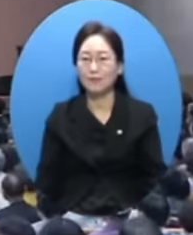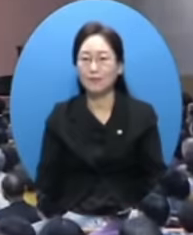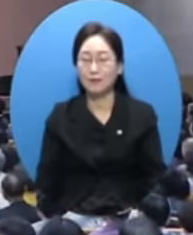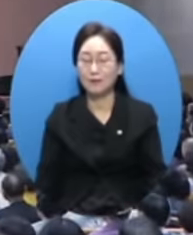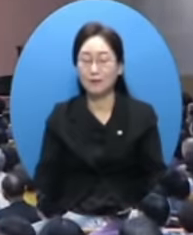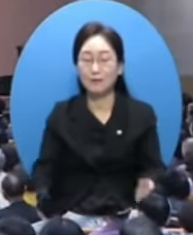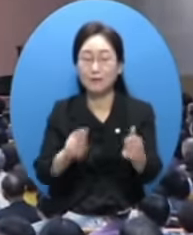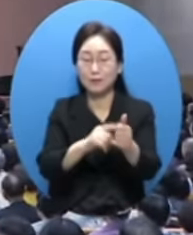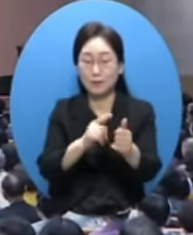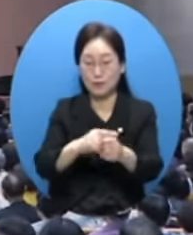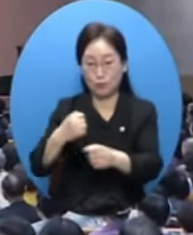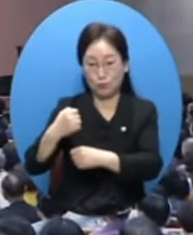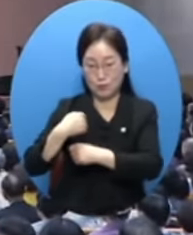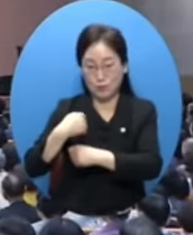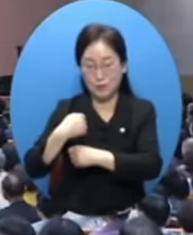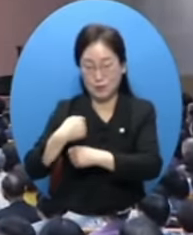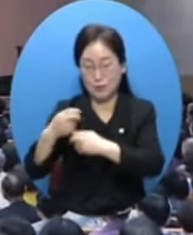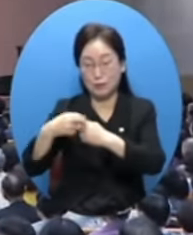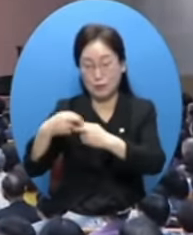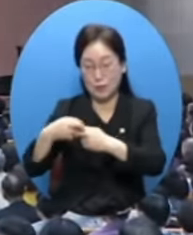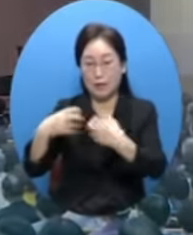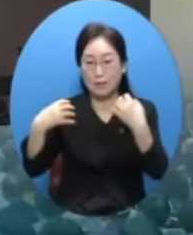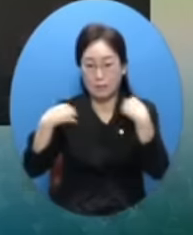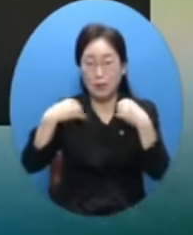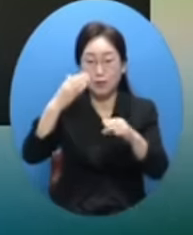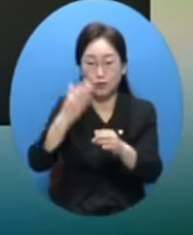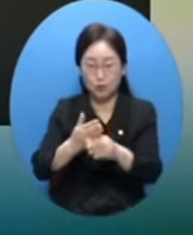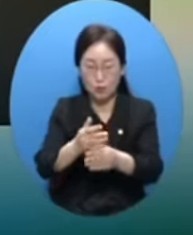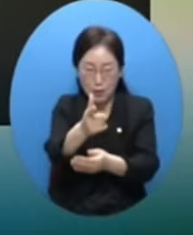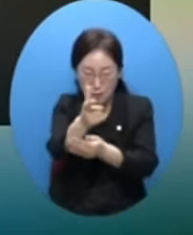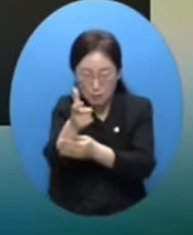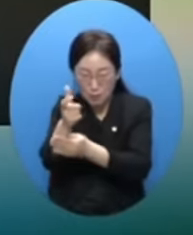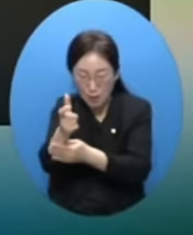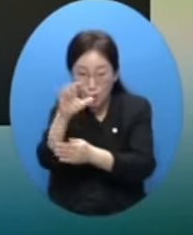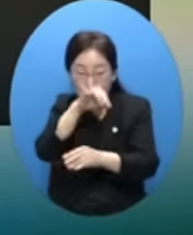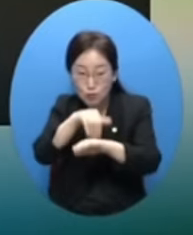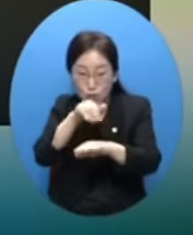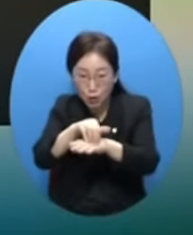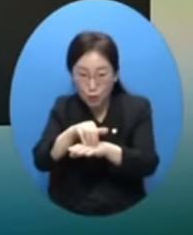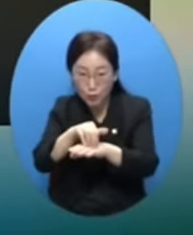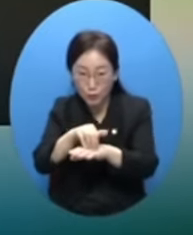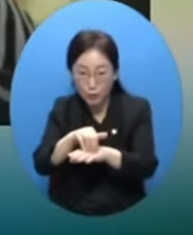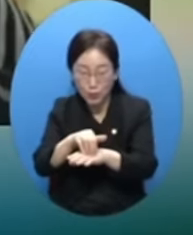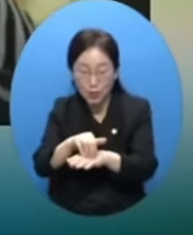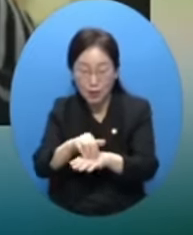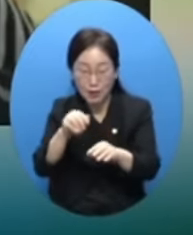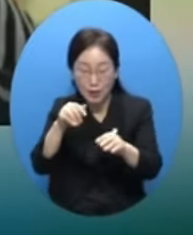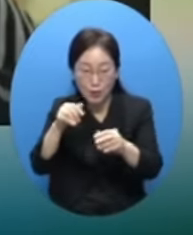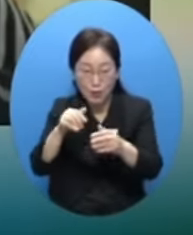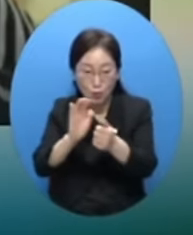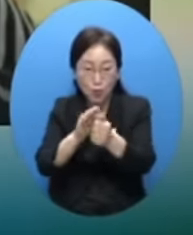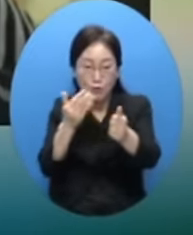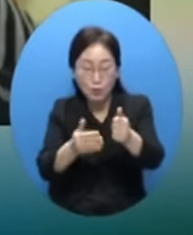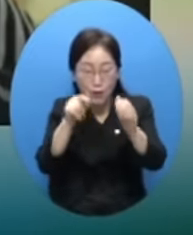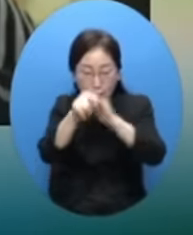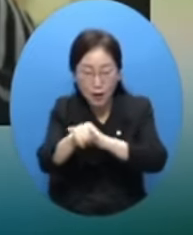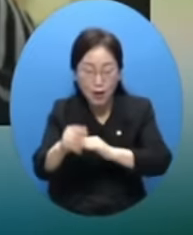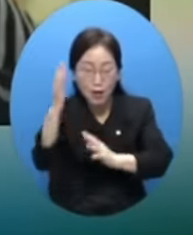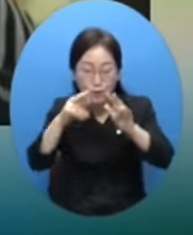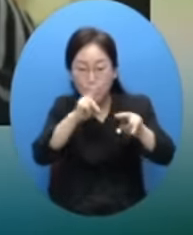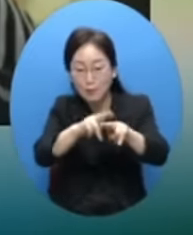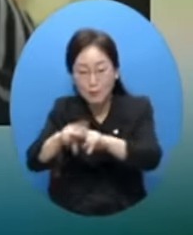그가 군인관으로 보내는 중에 사격 훈련 지원을 나가서 병사들과 함께 풀밭에서 식사하고 그곳에서